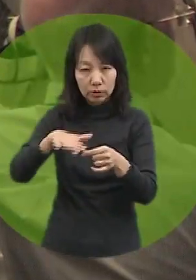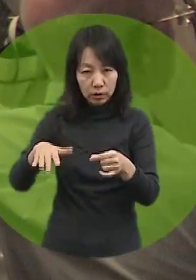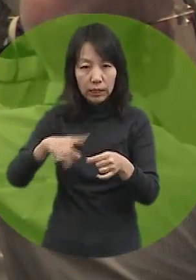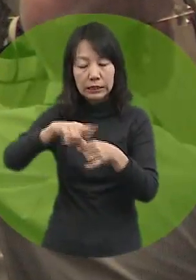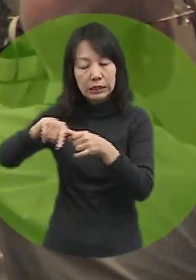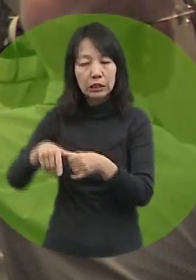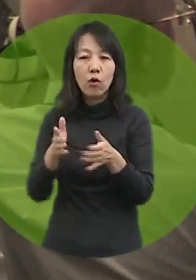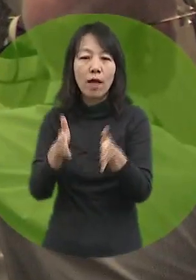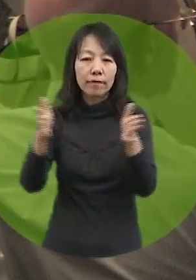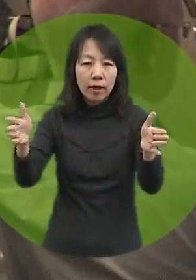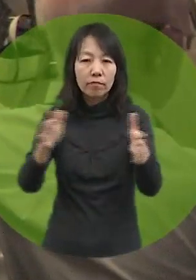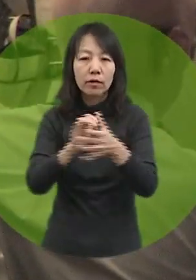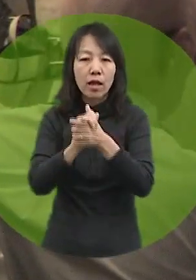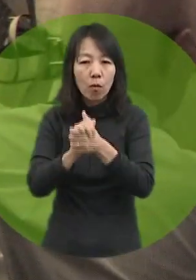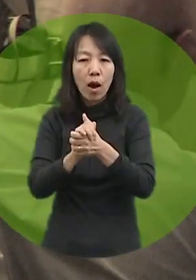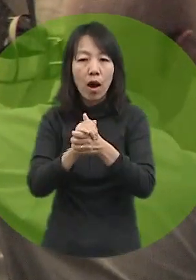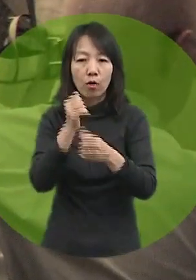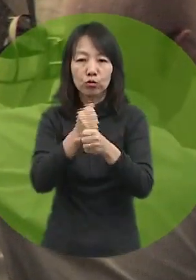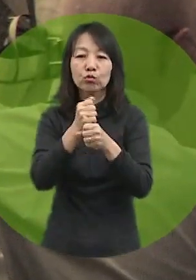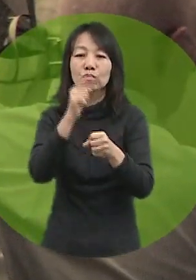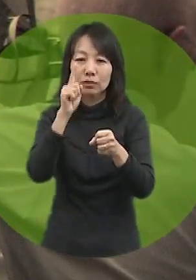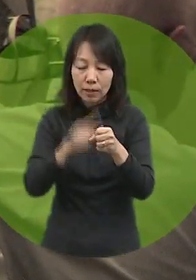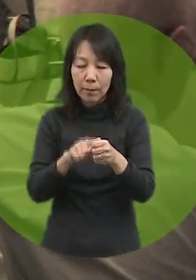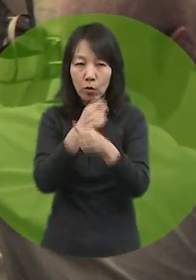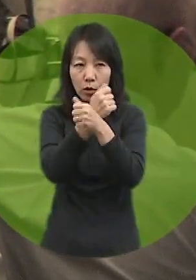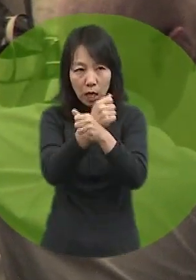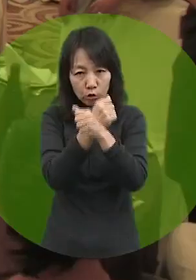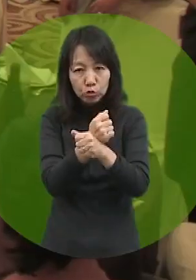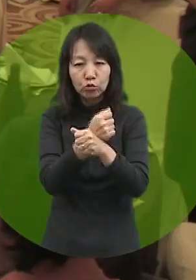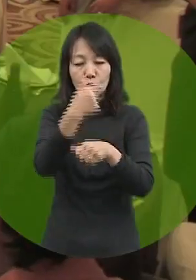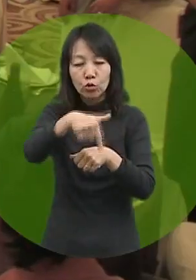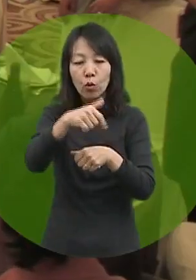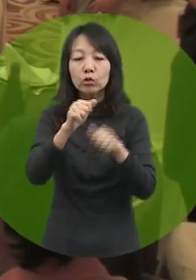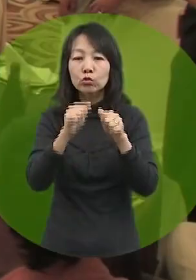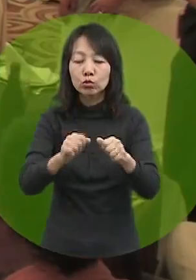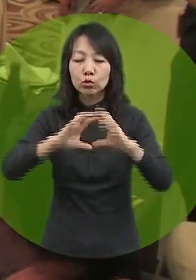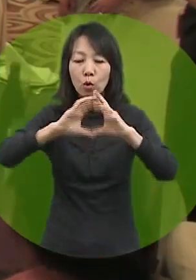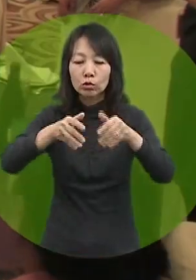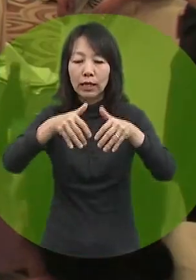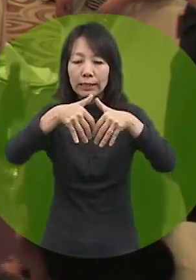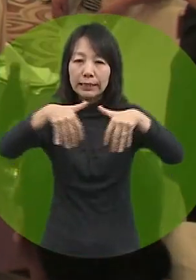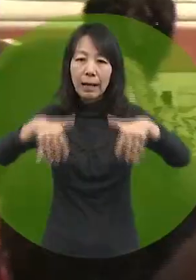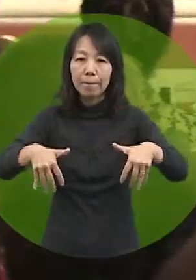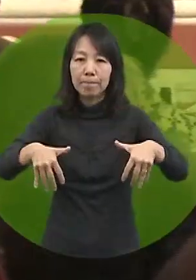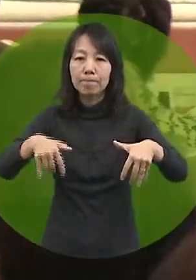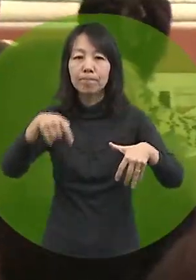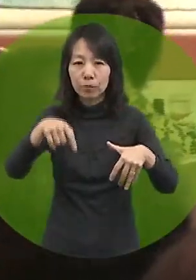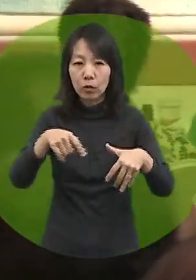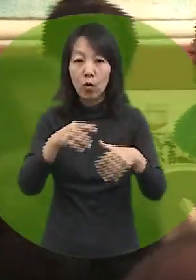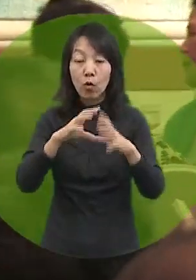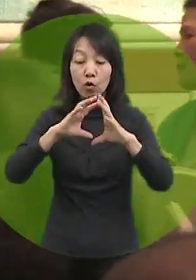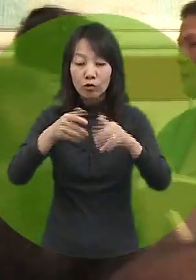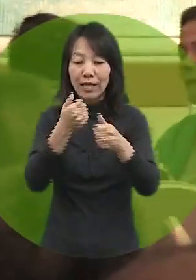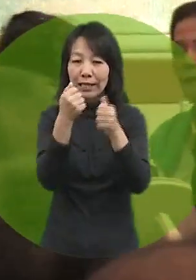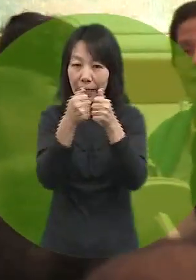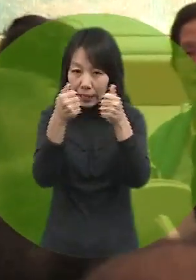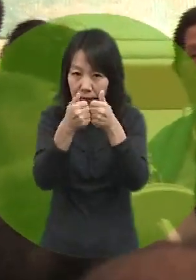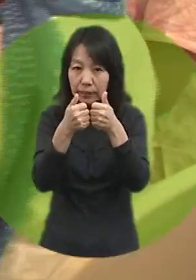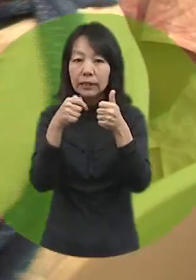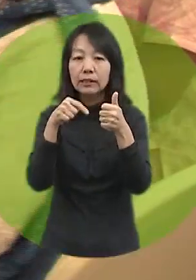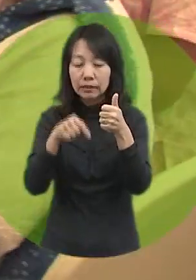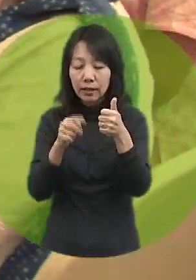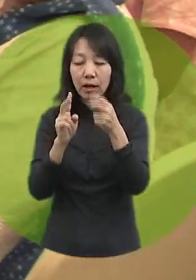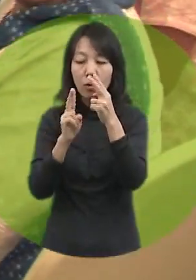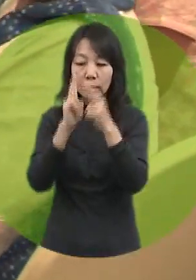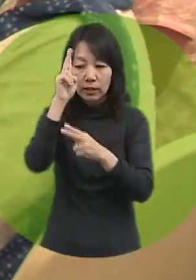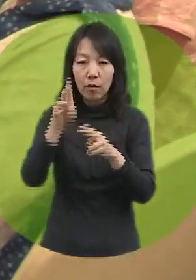構築に向けた研究と教育を行う国際機関。その国際会議が今回沖縄で行われ、